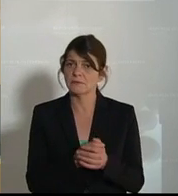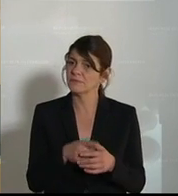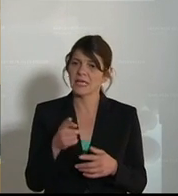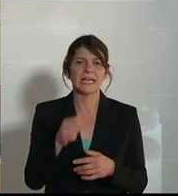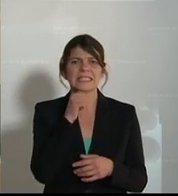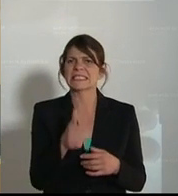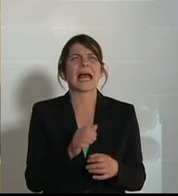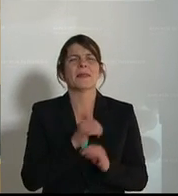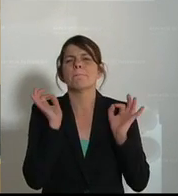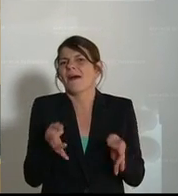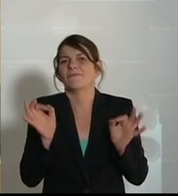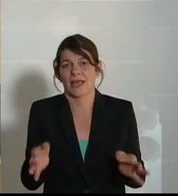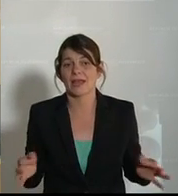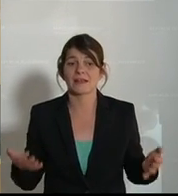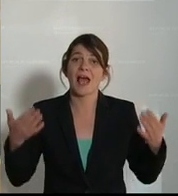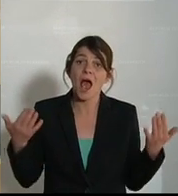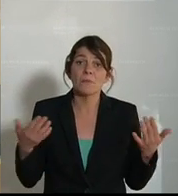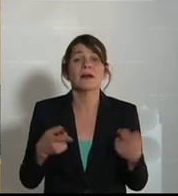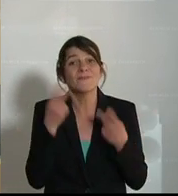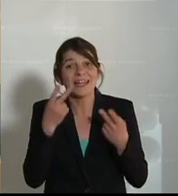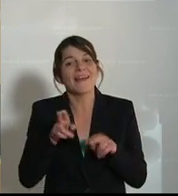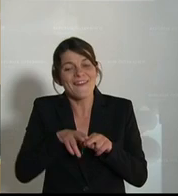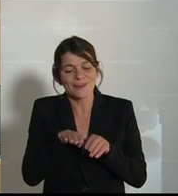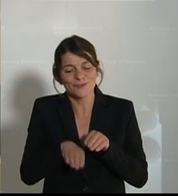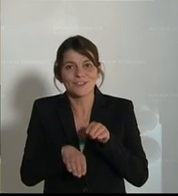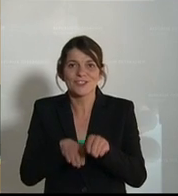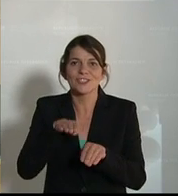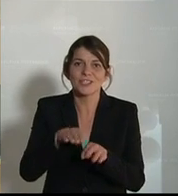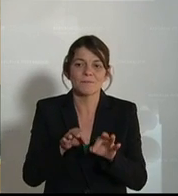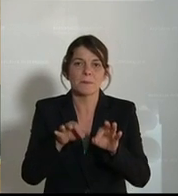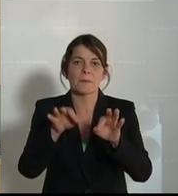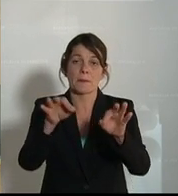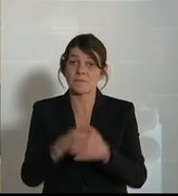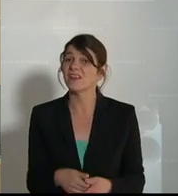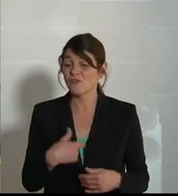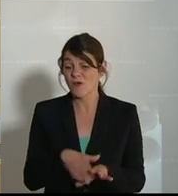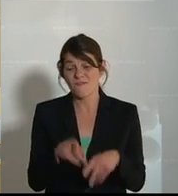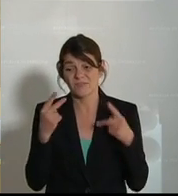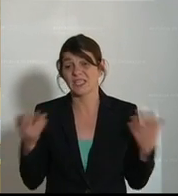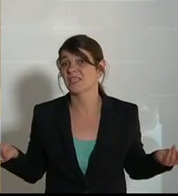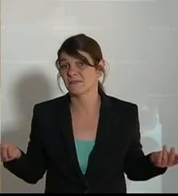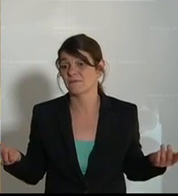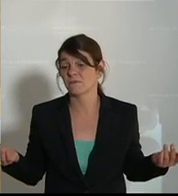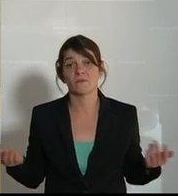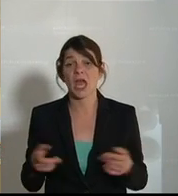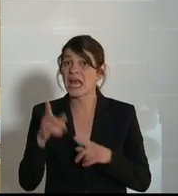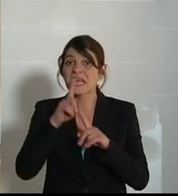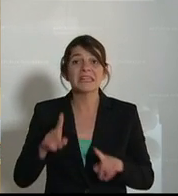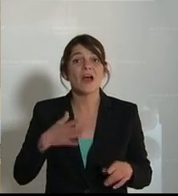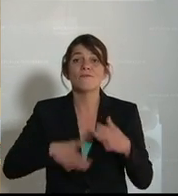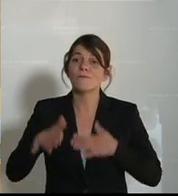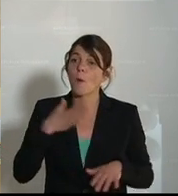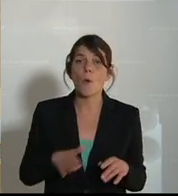das Gelbe vom Ei, aber es ist die Macht der kleinen Schritte. Und die ist, glaube ich, wichtig, weil über Tierwohl